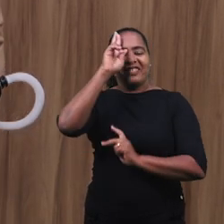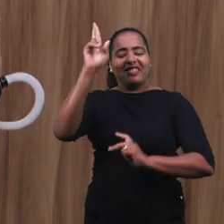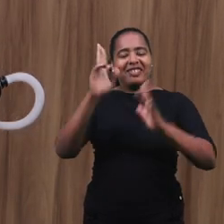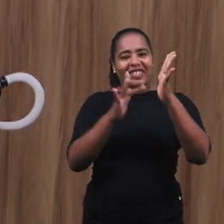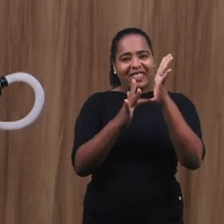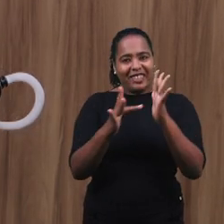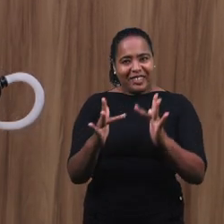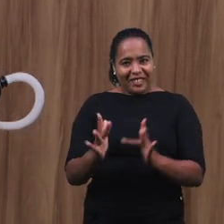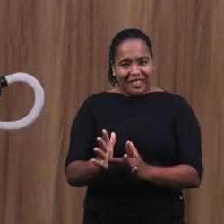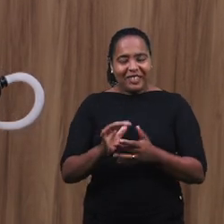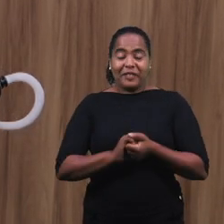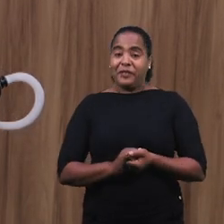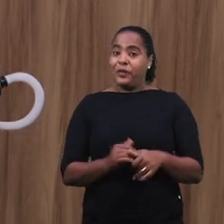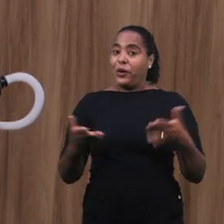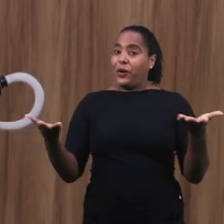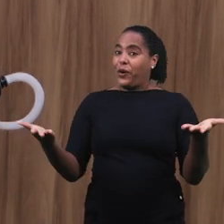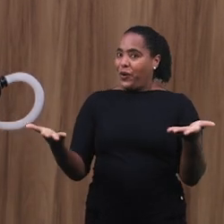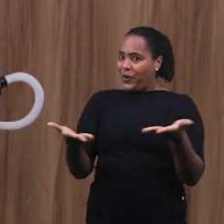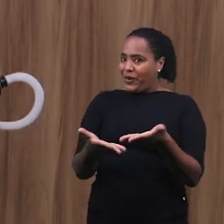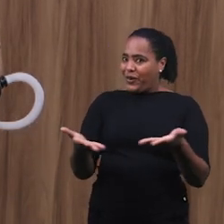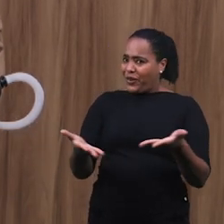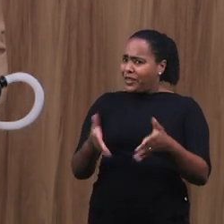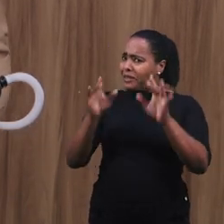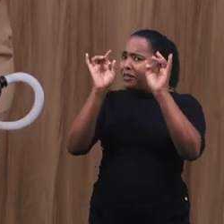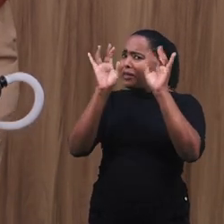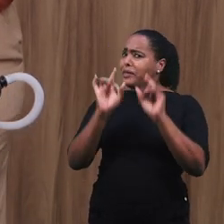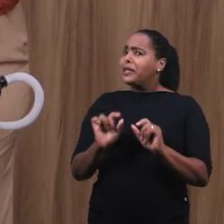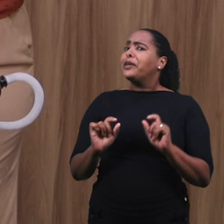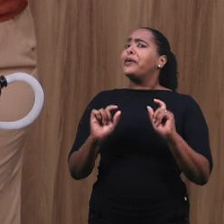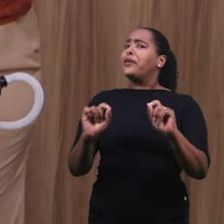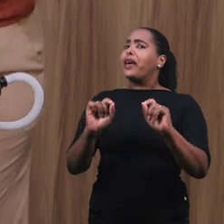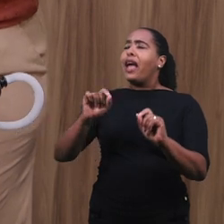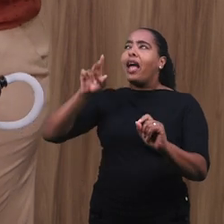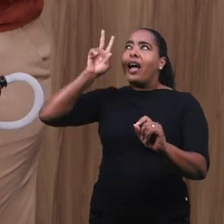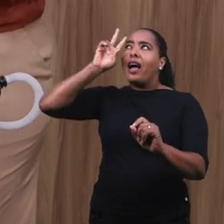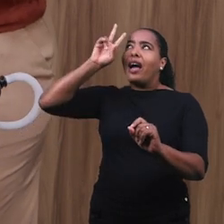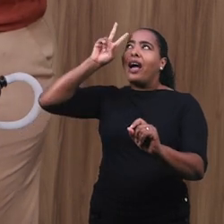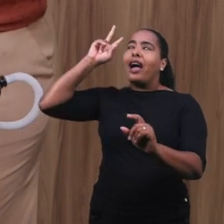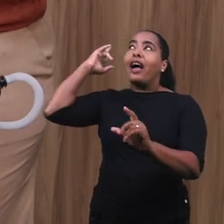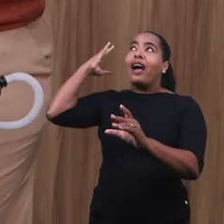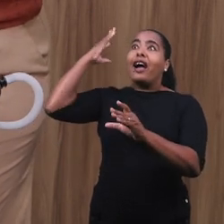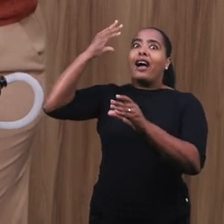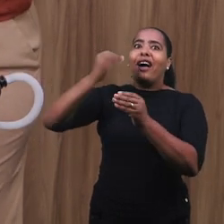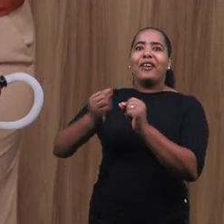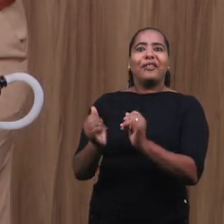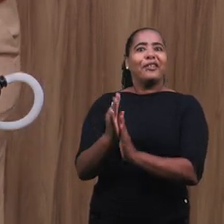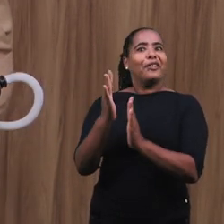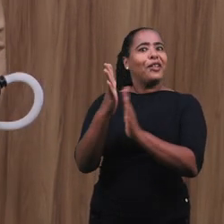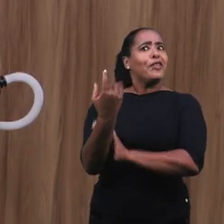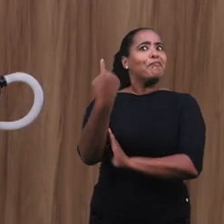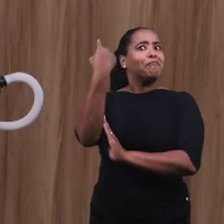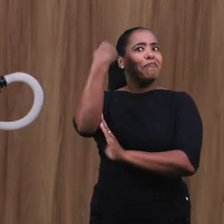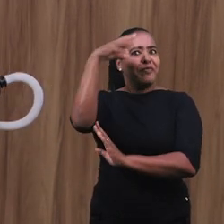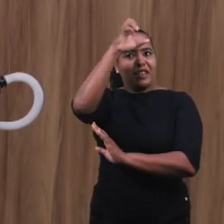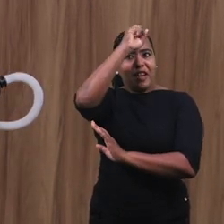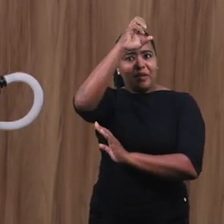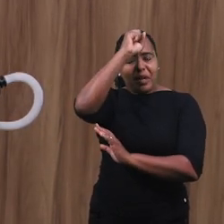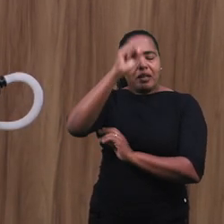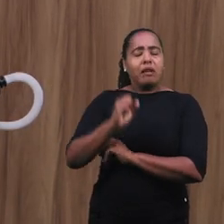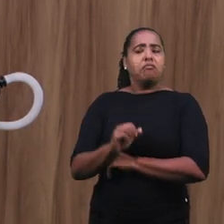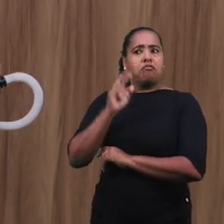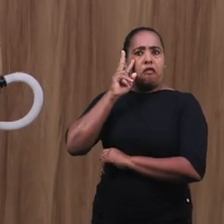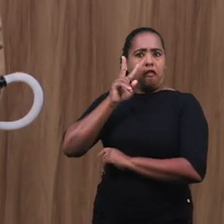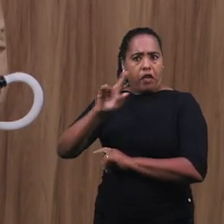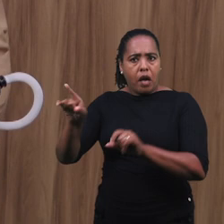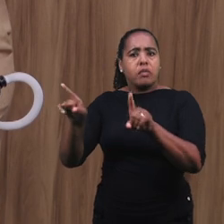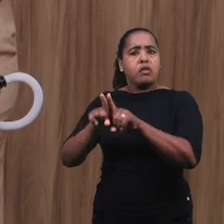Aujourd'hui, spécialement, nous allons nous rappeler la louange que nous avons déjà appris. Et nous allons entendre quelques témoignages des